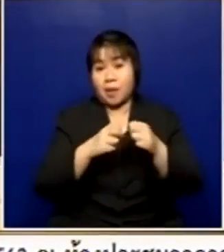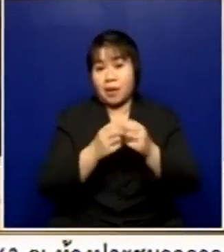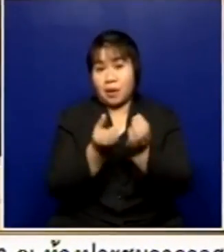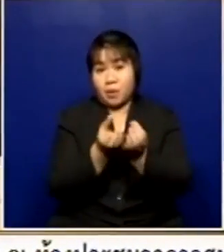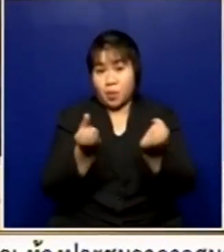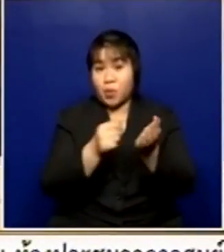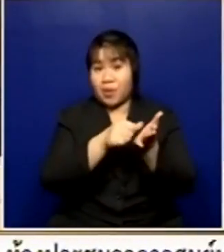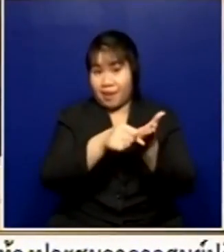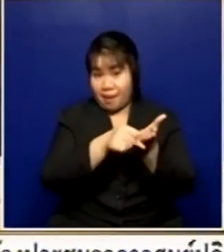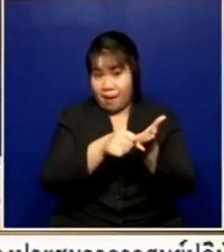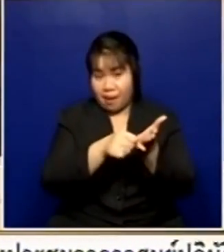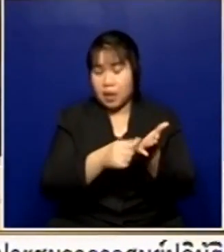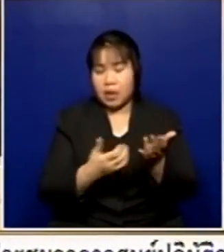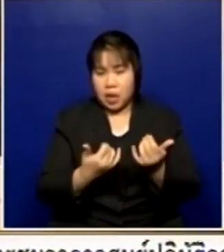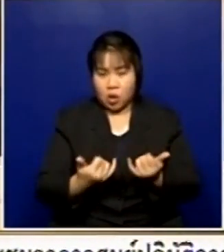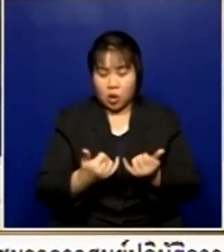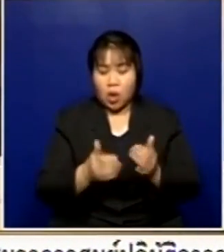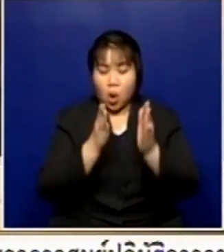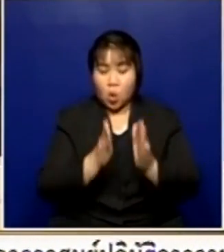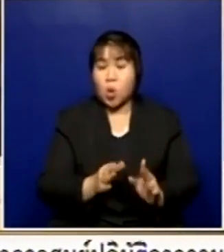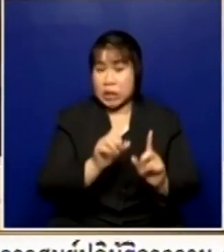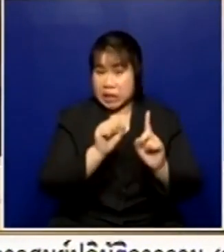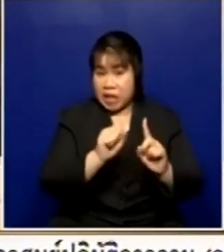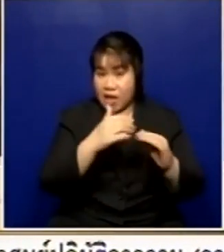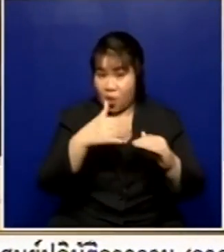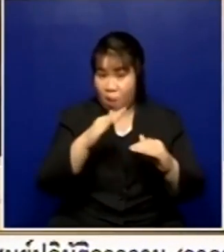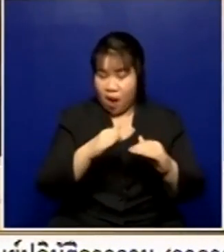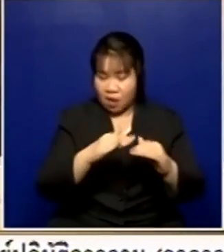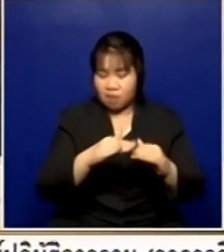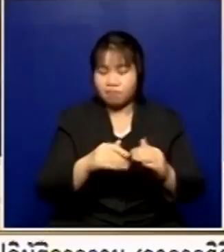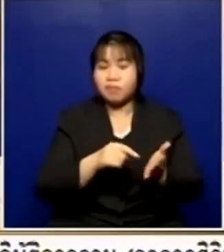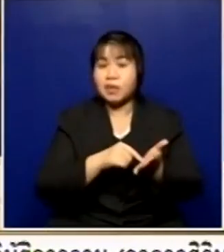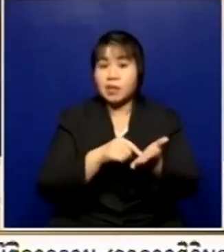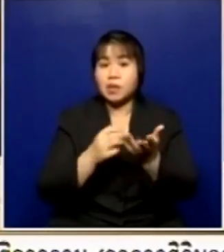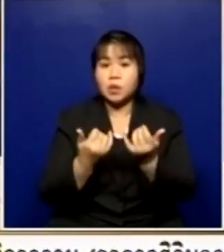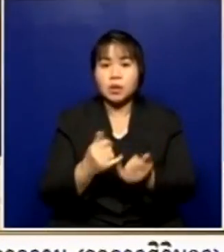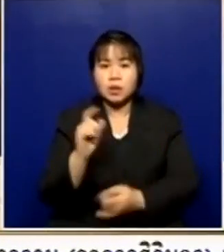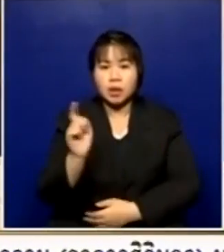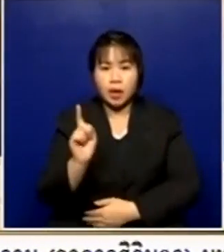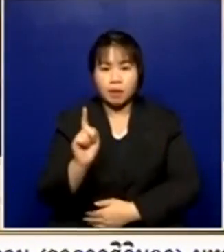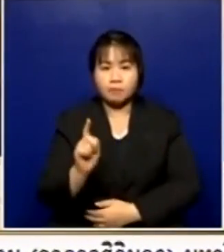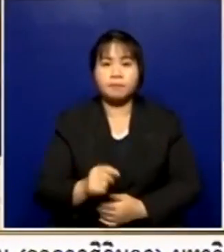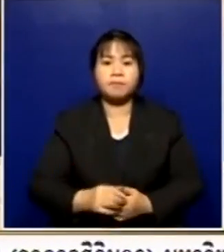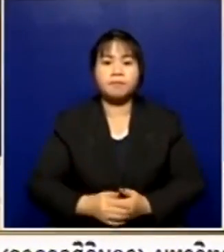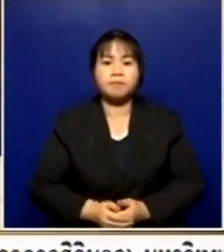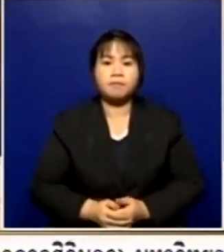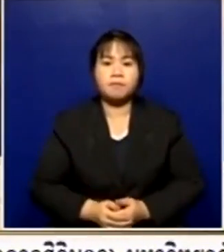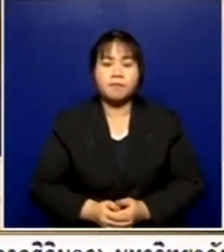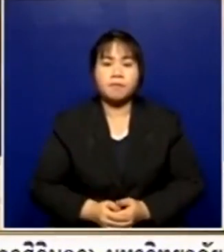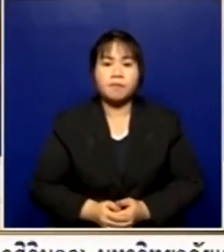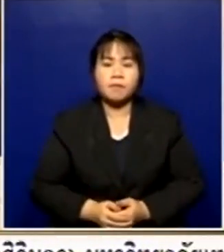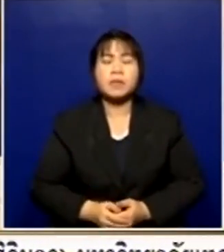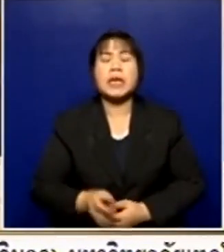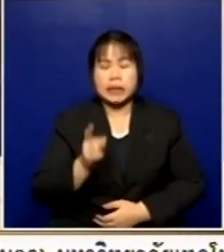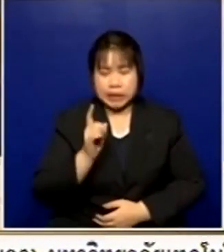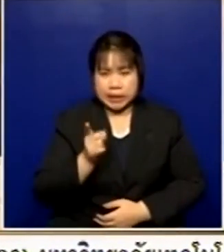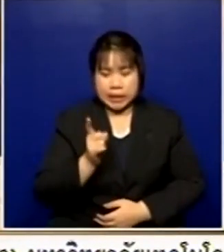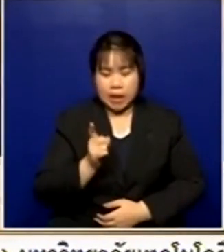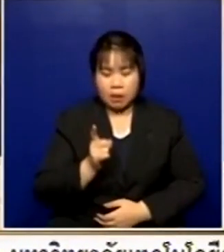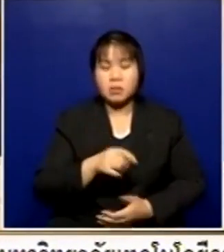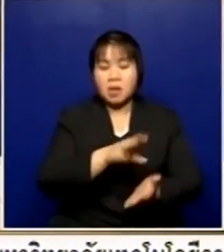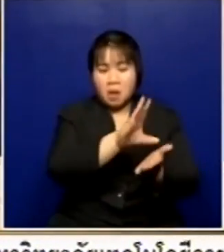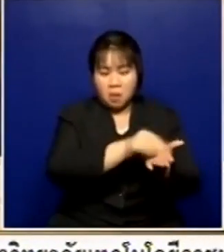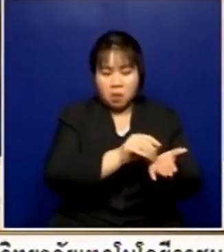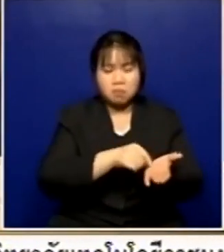ที่พวกเราคนกว่าแสนคนได้นำมาเสนอต่อรัฐสภาในวันนี้จริงๆแล้วเป็นเพียงข้อเสนอที่ธรรมดา